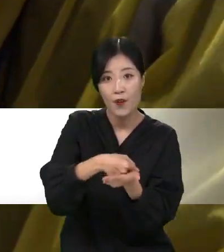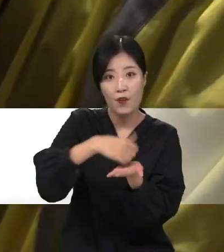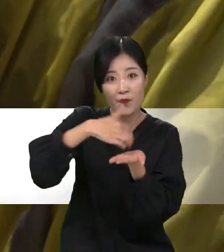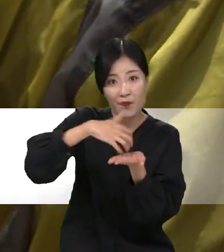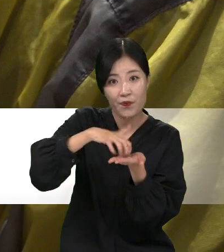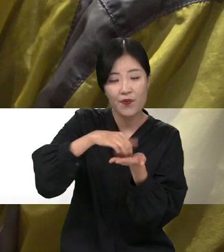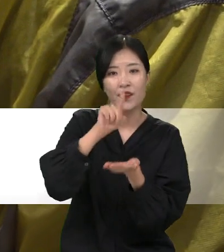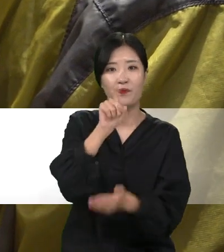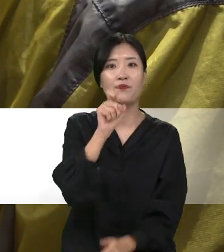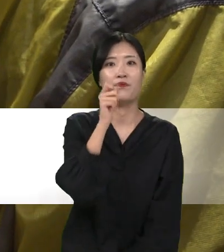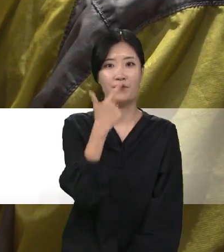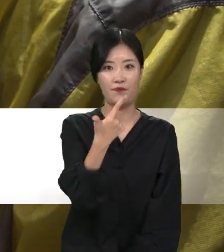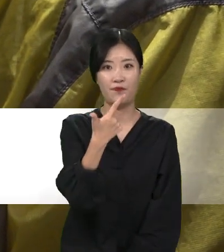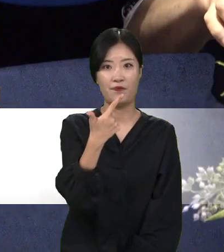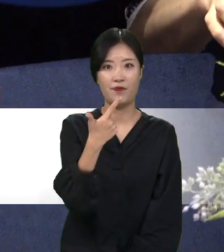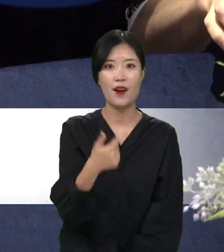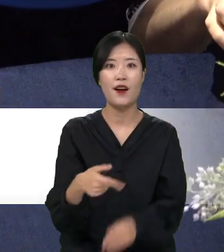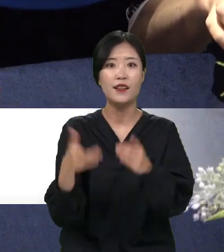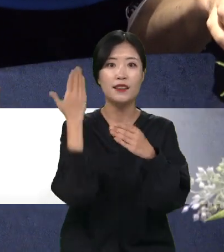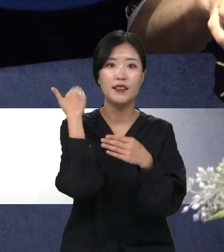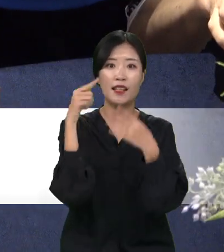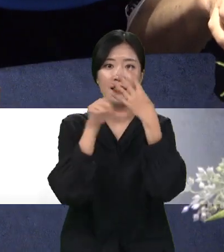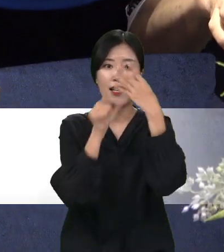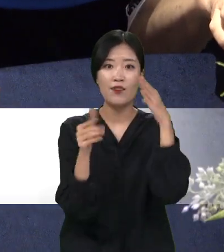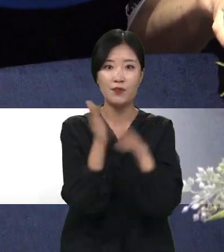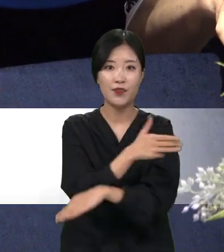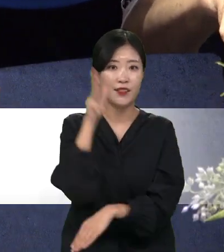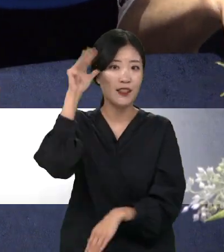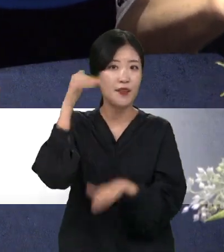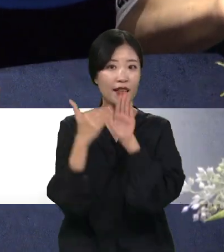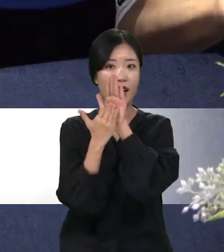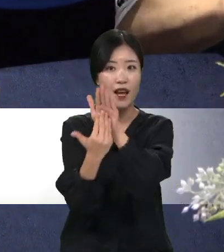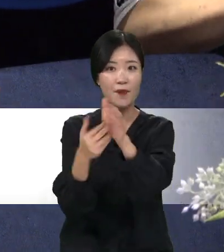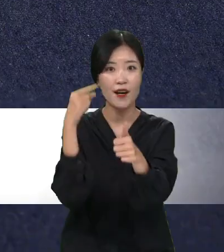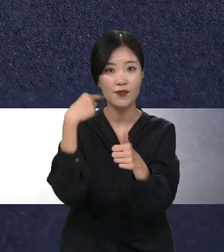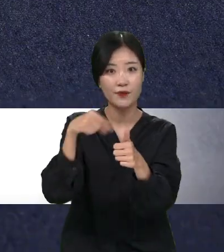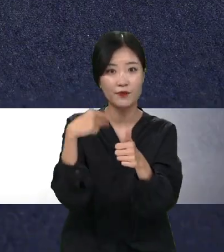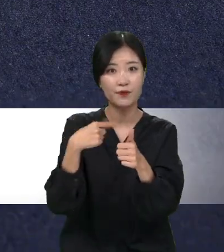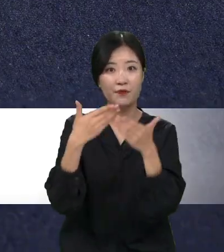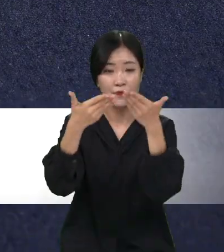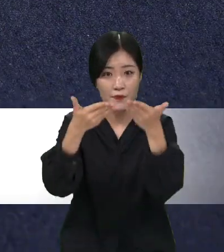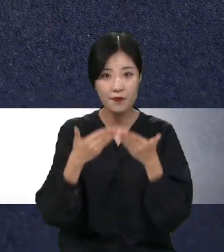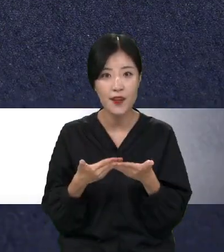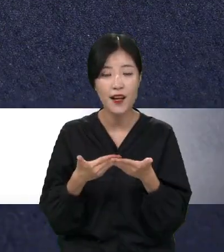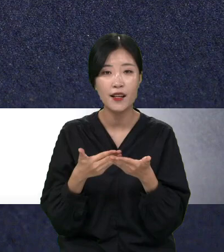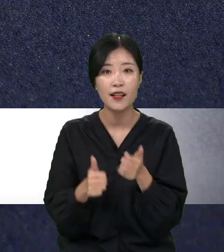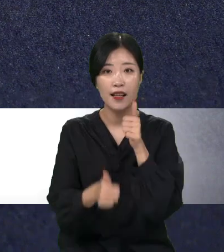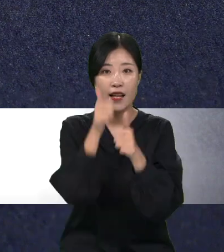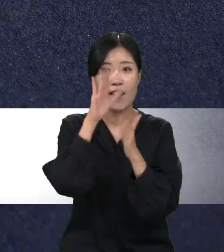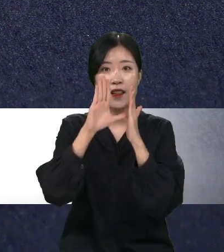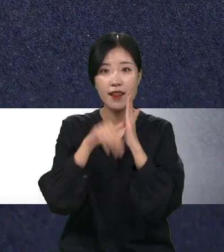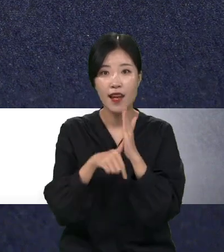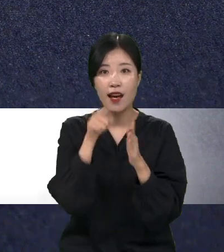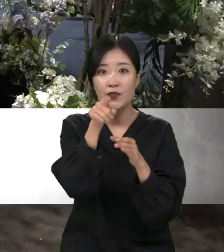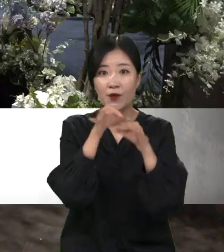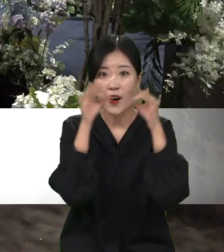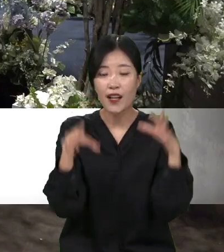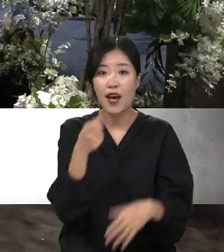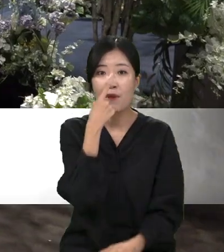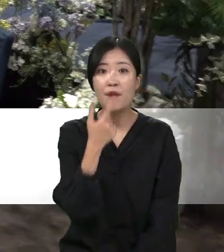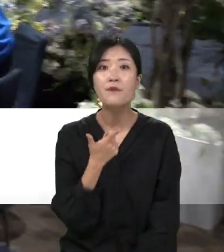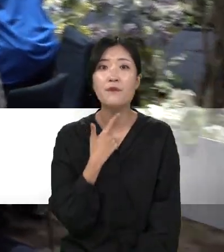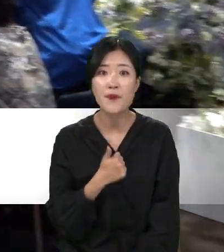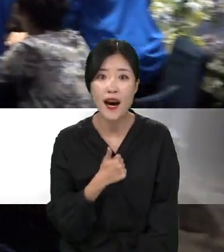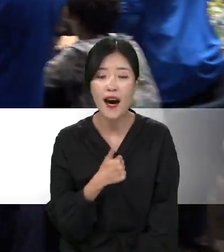경로당 대학 으로 지정된 16개 경로당에서 지난 4월부터 치매예방 주상 교육을 받았으며 이날 대회에서